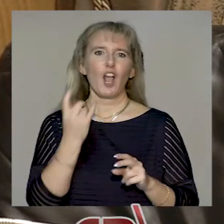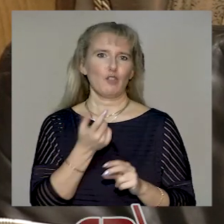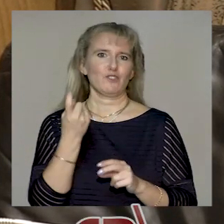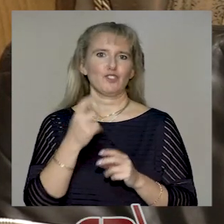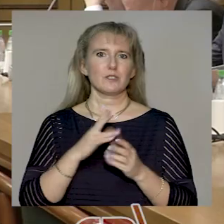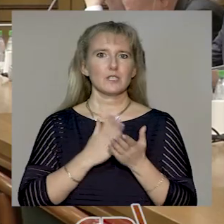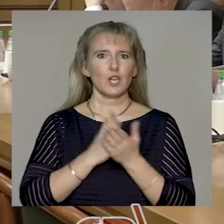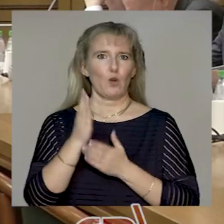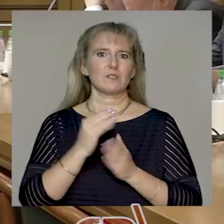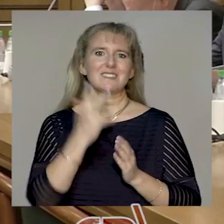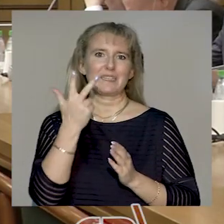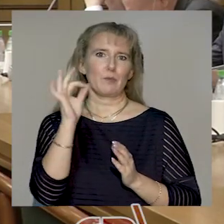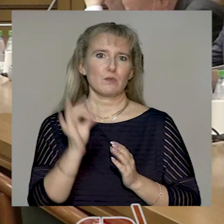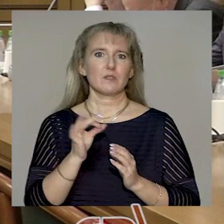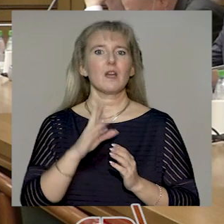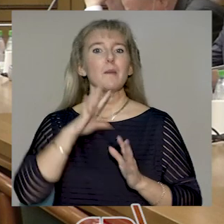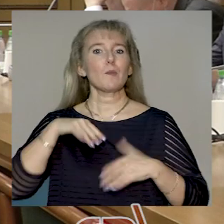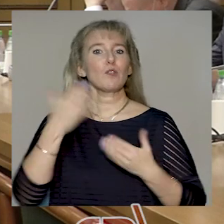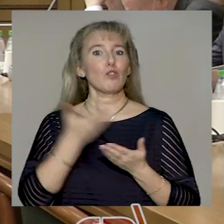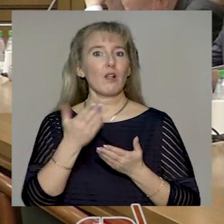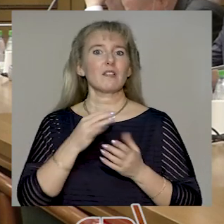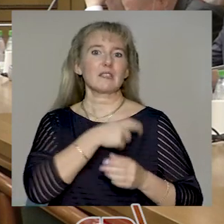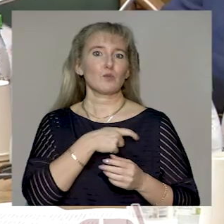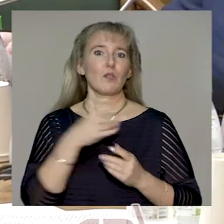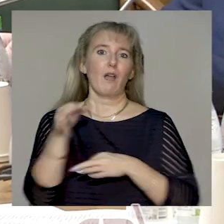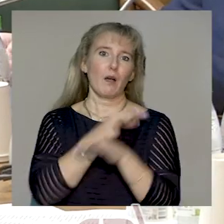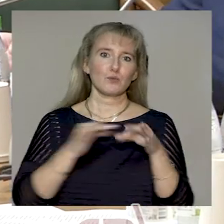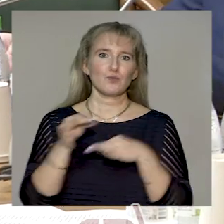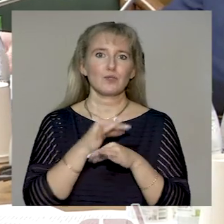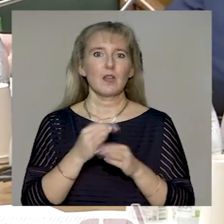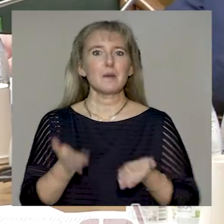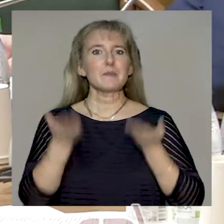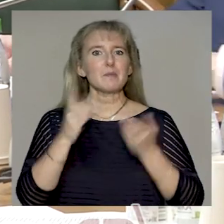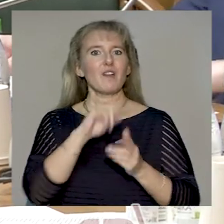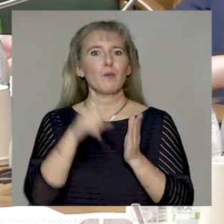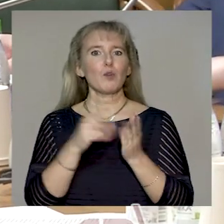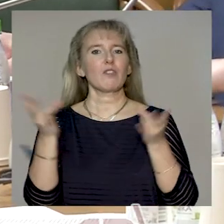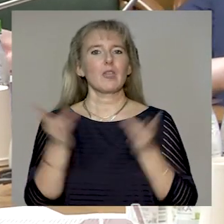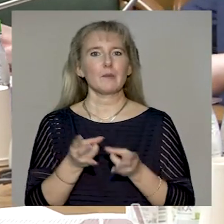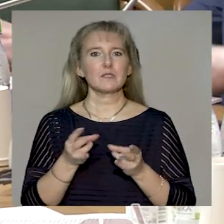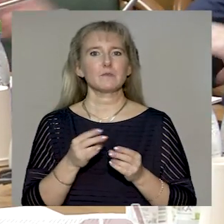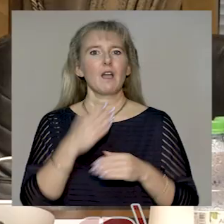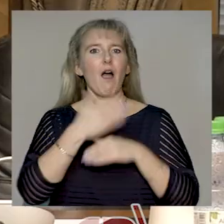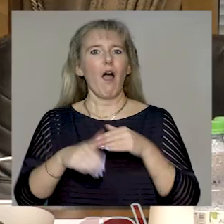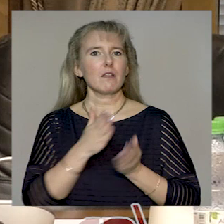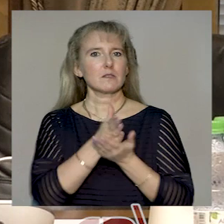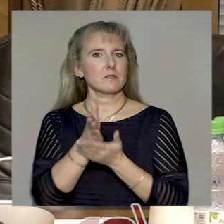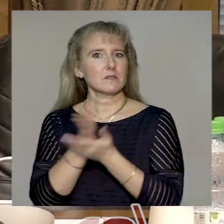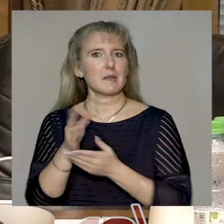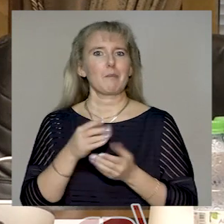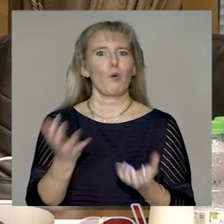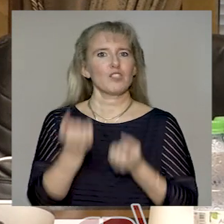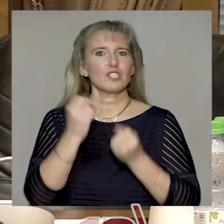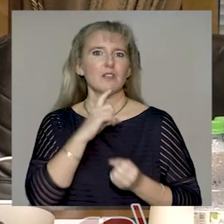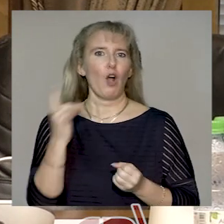рост в 3%. После доклада министра депутаты перешли к обсуждению. Поднимались вопросы о необходимости адресной поддержки в